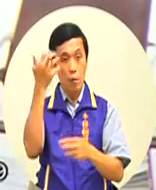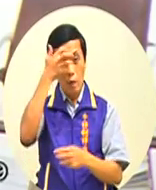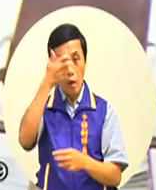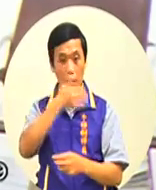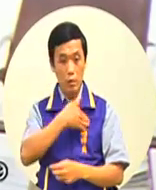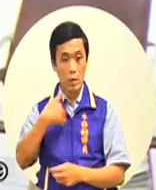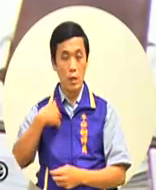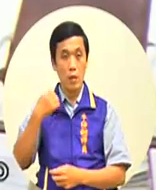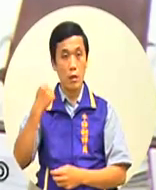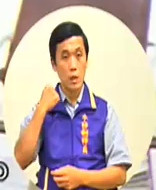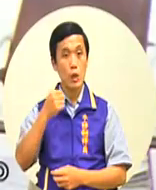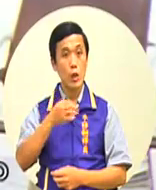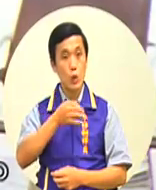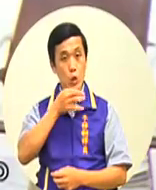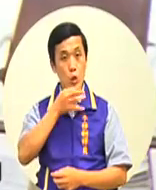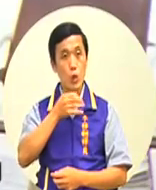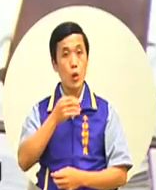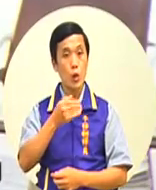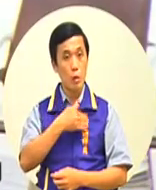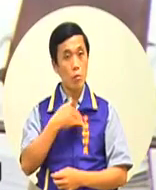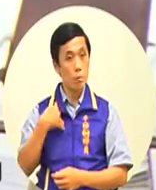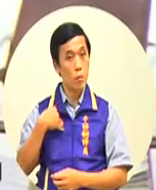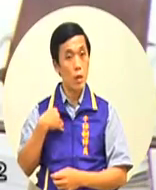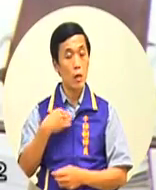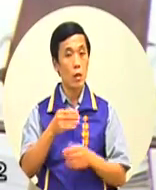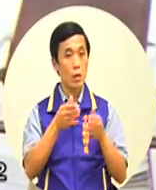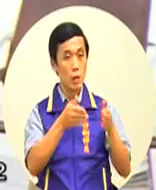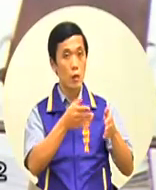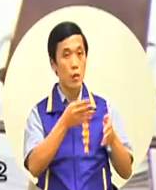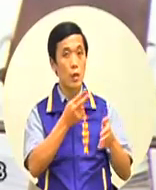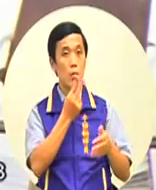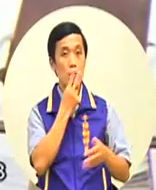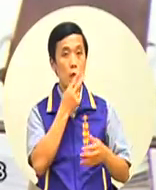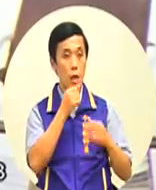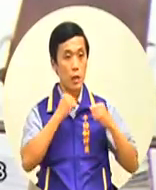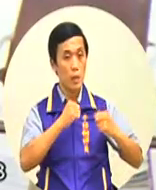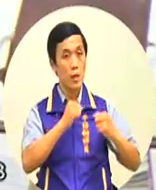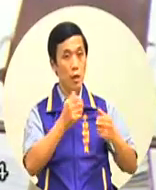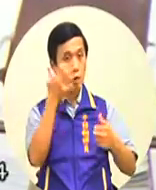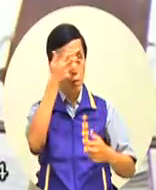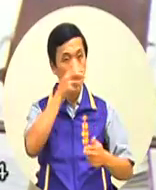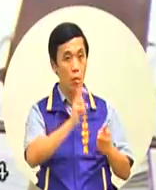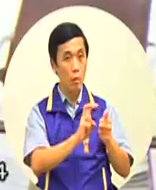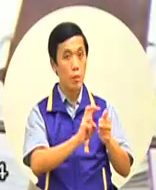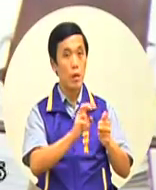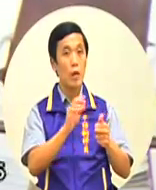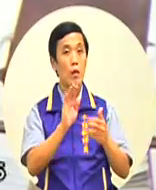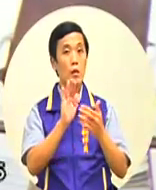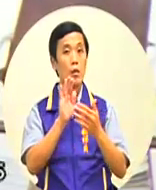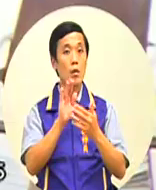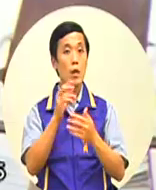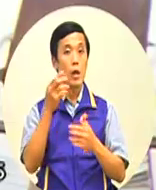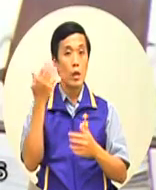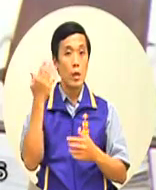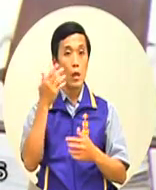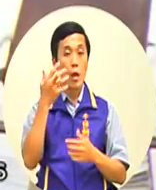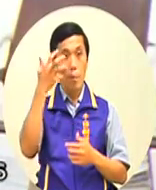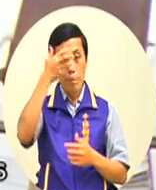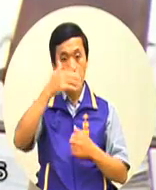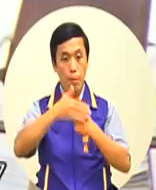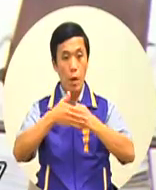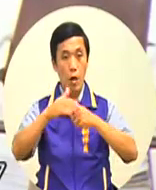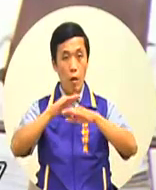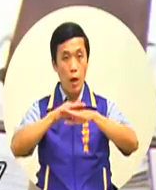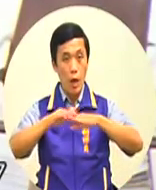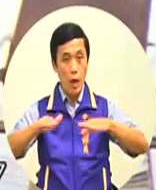顾亚健康的长辈，哦，那在保安部门的时候哦，我也跟我们的卫生局长哈，哦，来